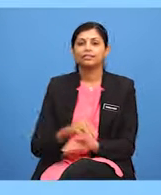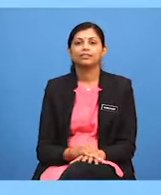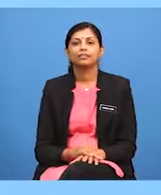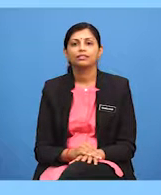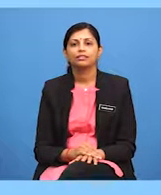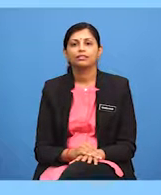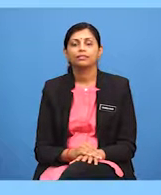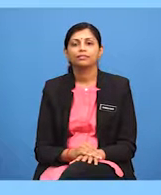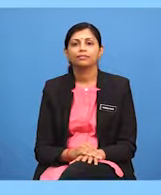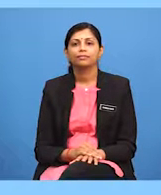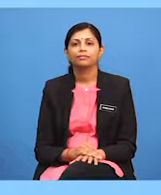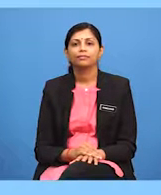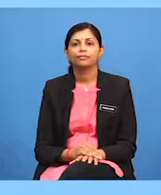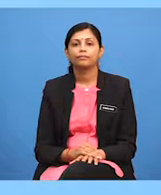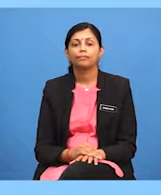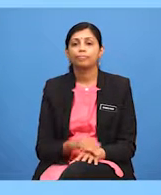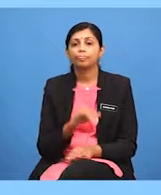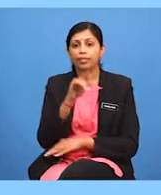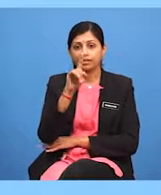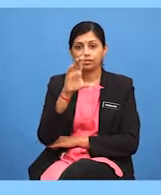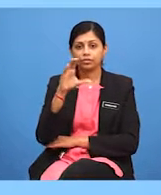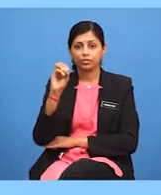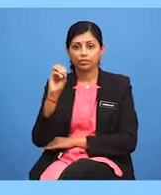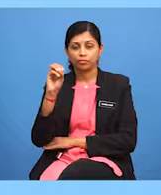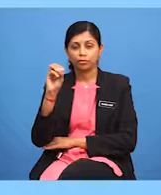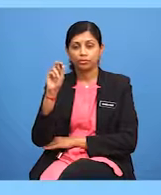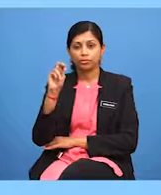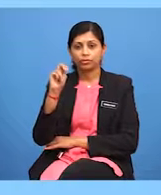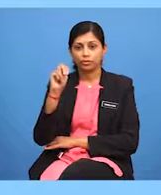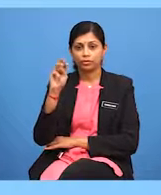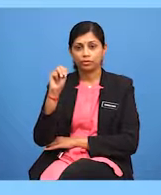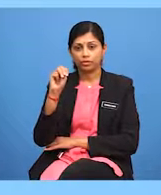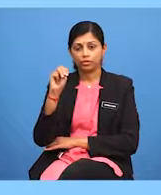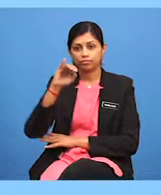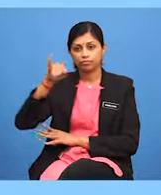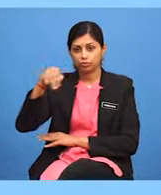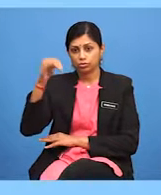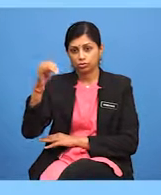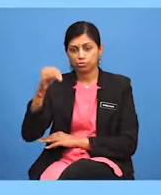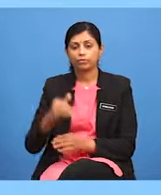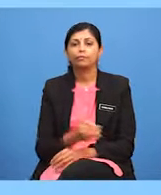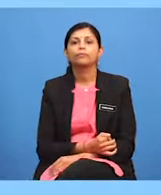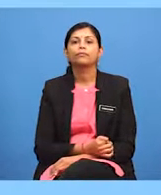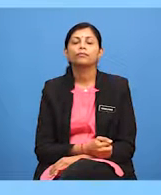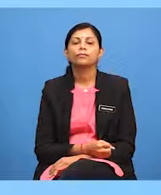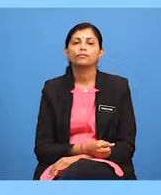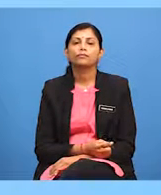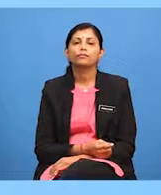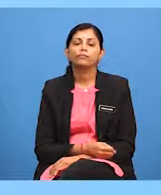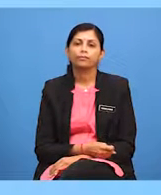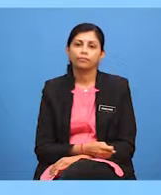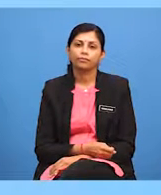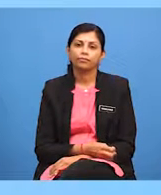meter sama dengan 150 Newton meter atau joule.